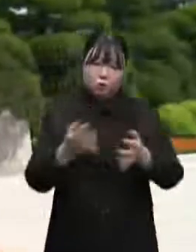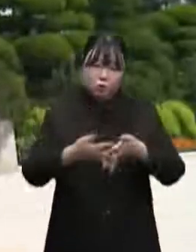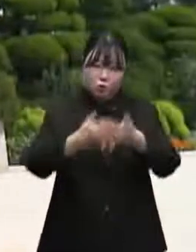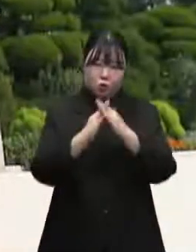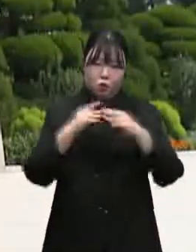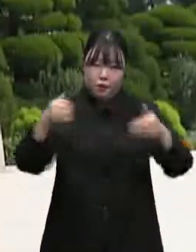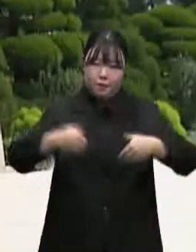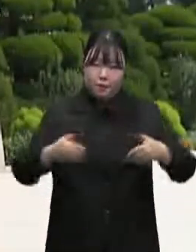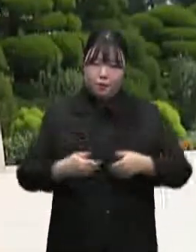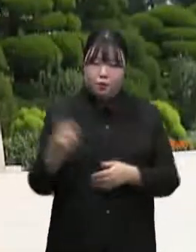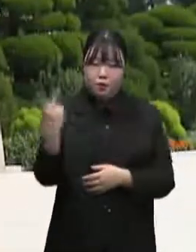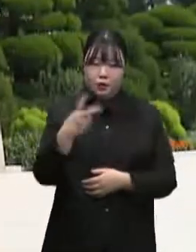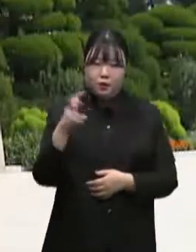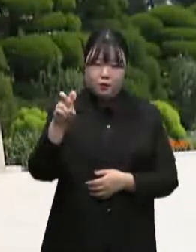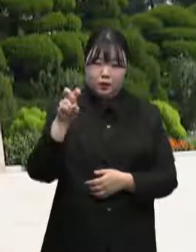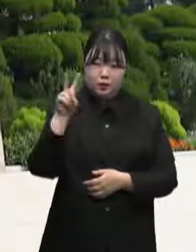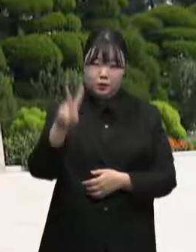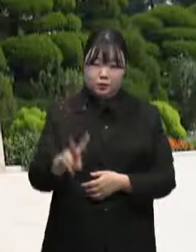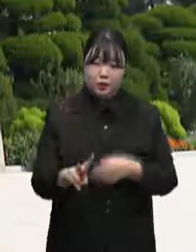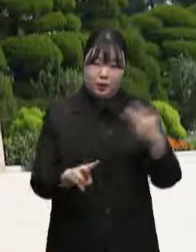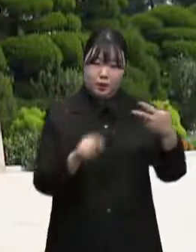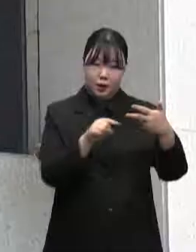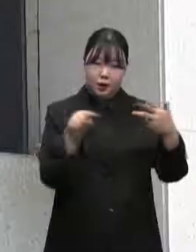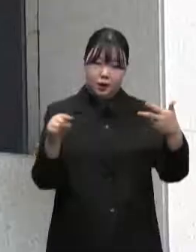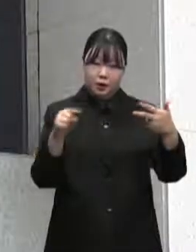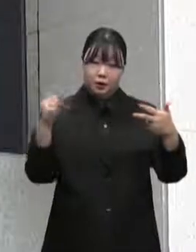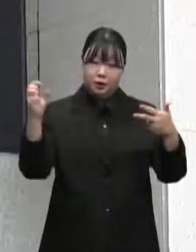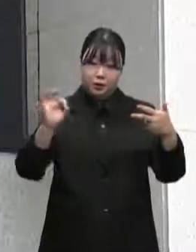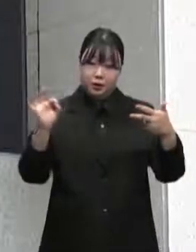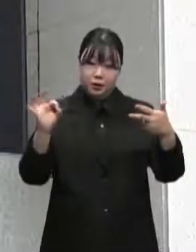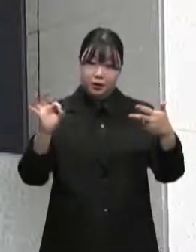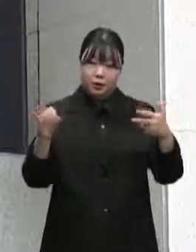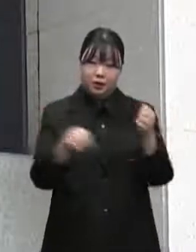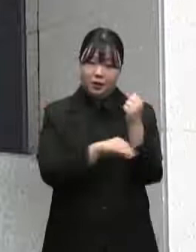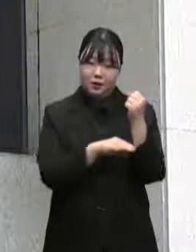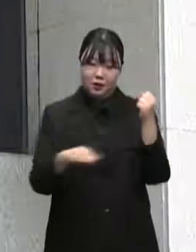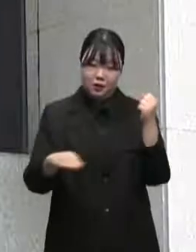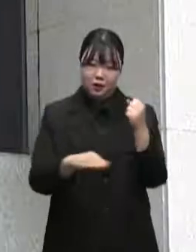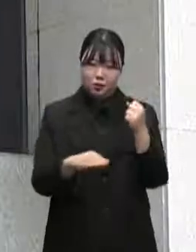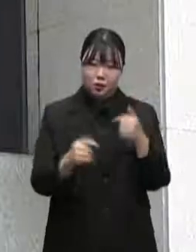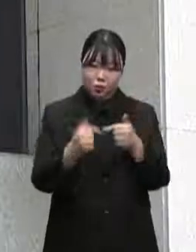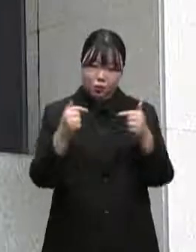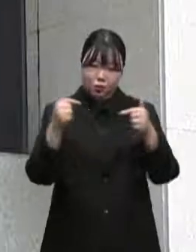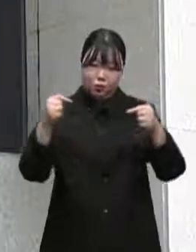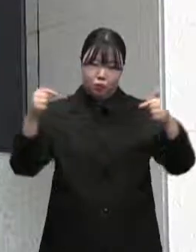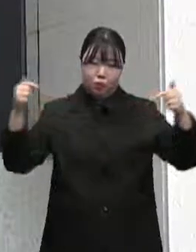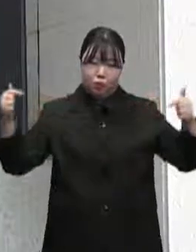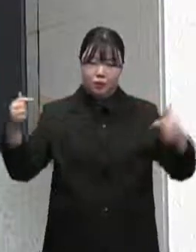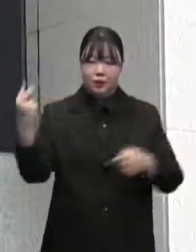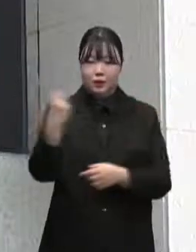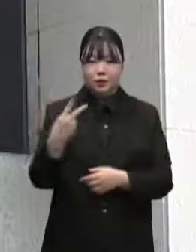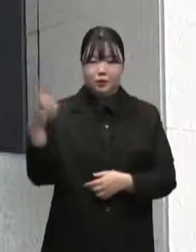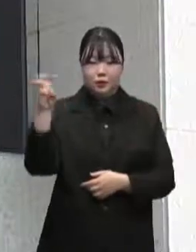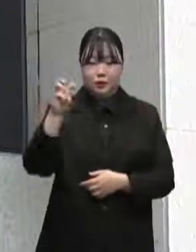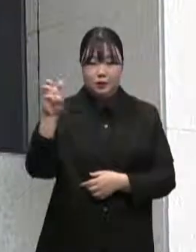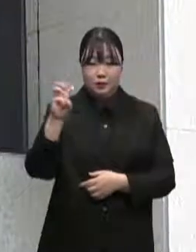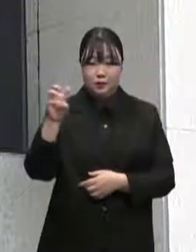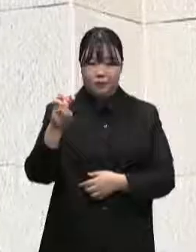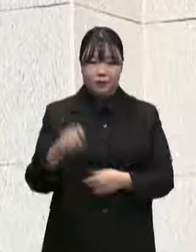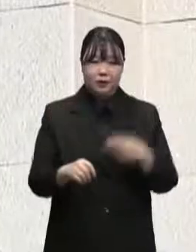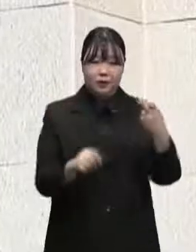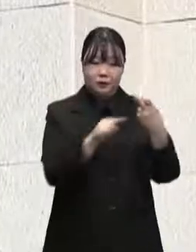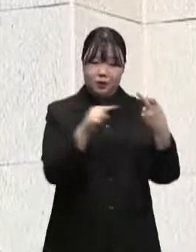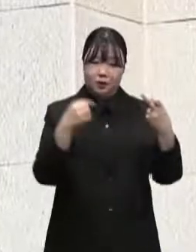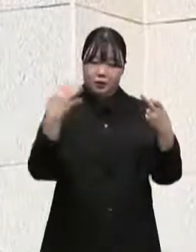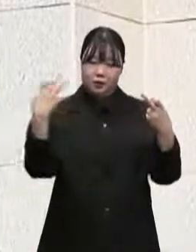2022년 8에서 10% 를 시작으로 2년마다 1% 씩 상향 조정해 2030년에는 12 에서